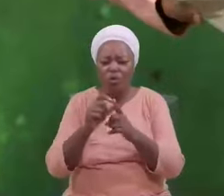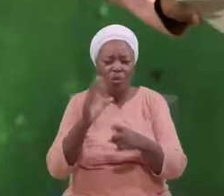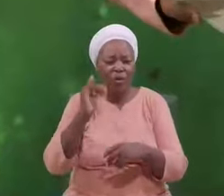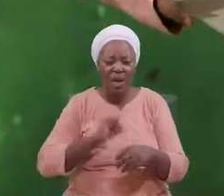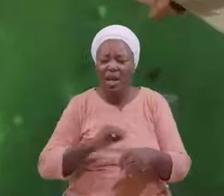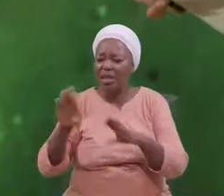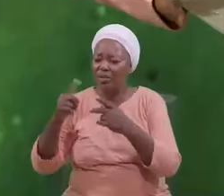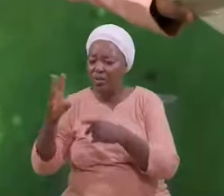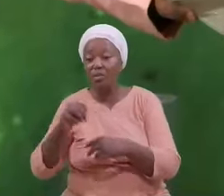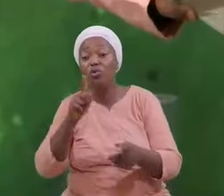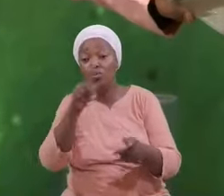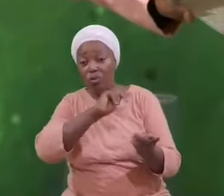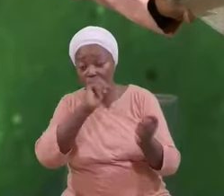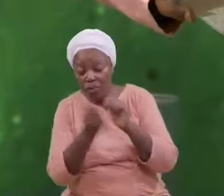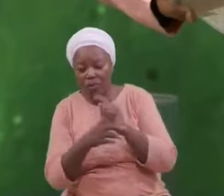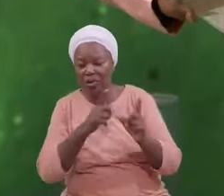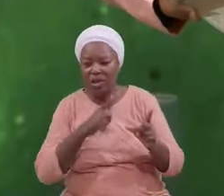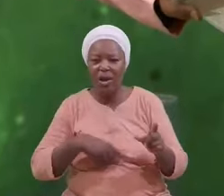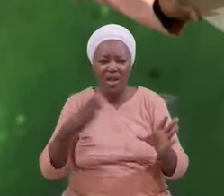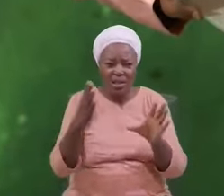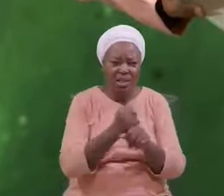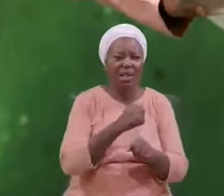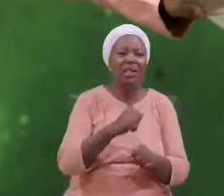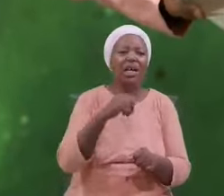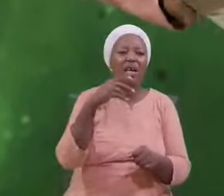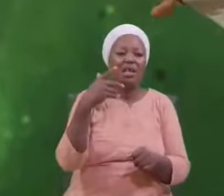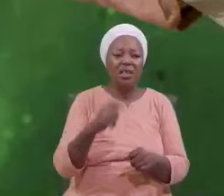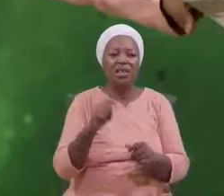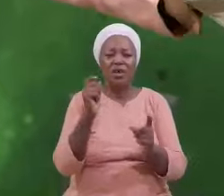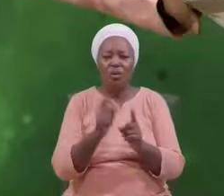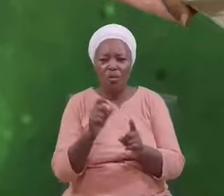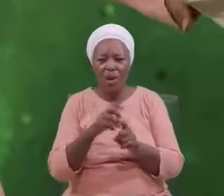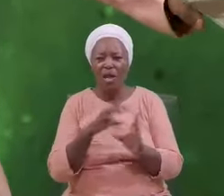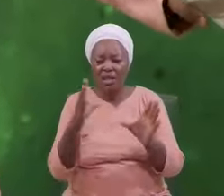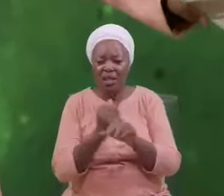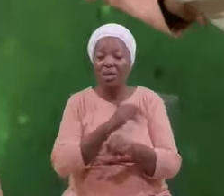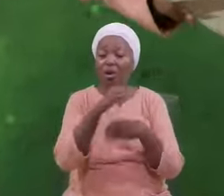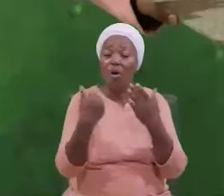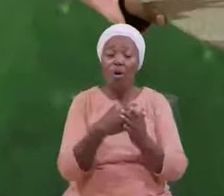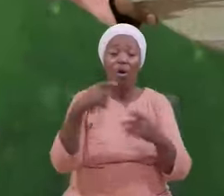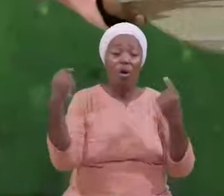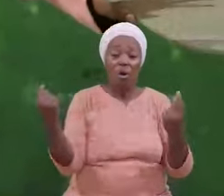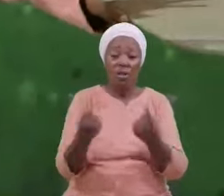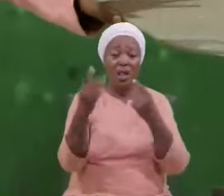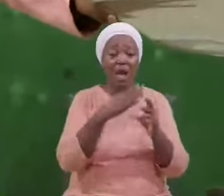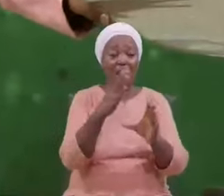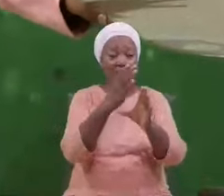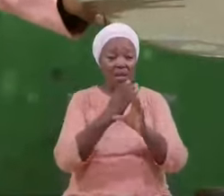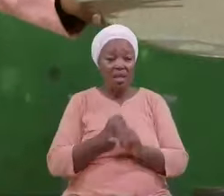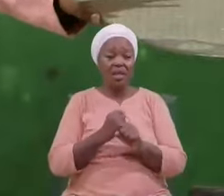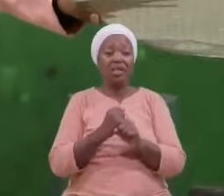Revenez, apportez avec vous des paroles et revenez à l'Éternel. Dites-lui, pardonne toutes les iniquités et